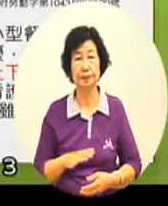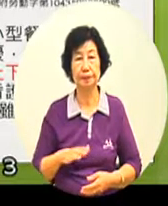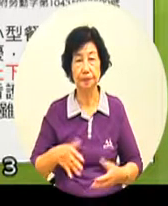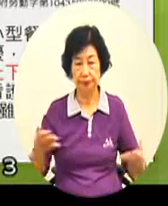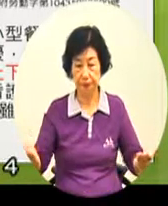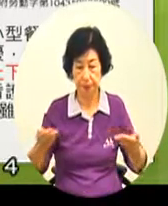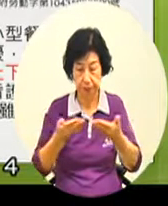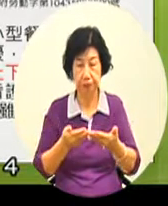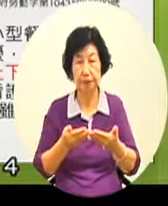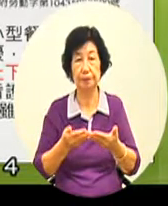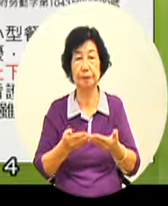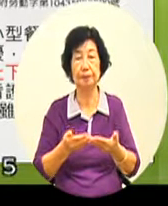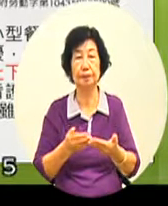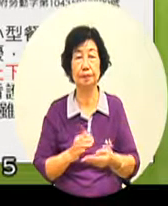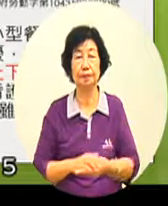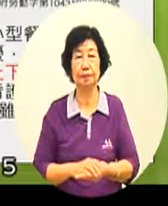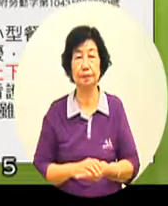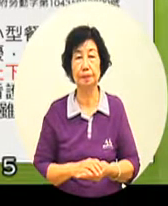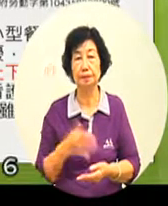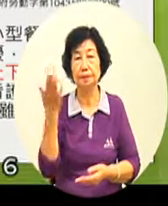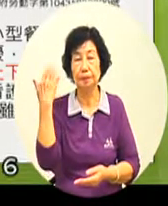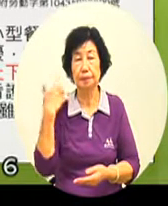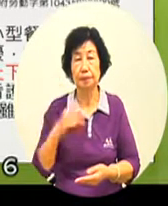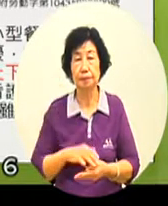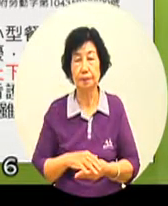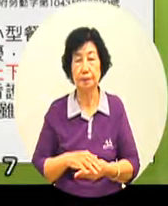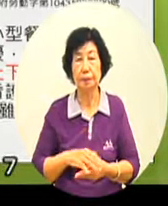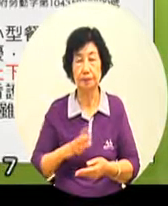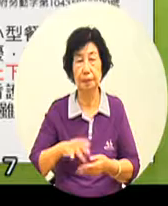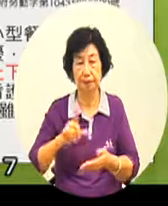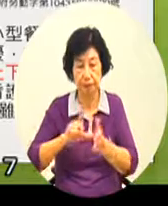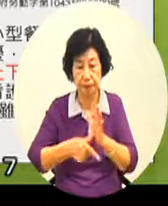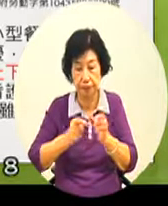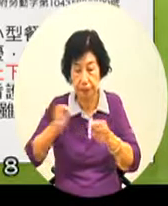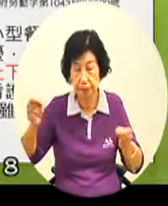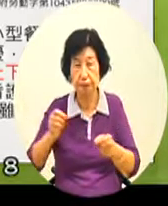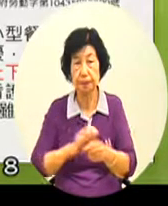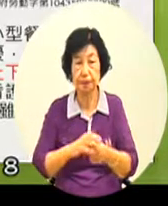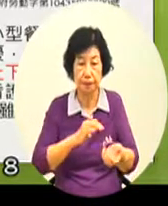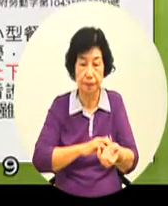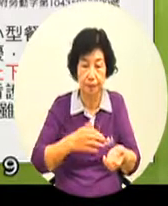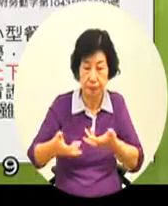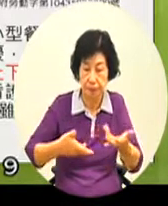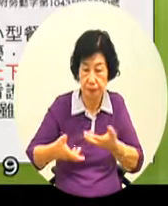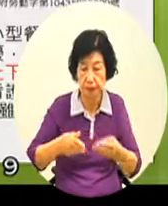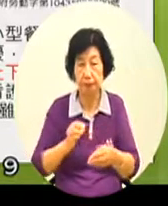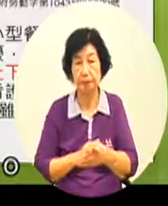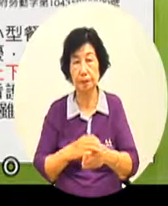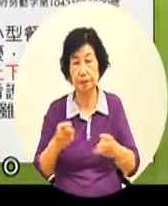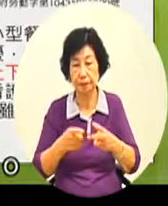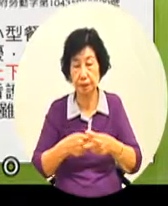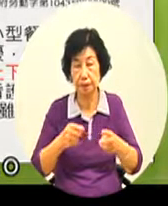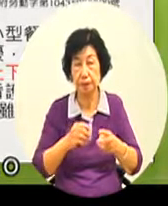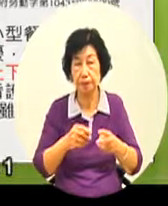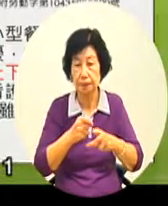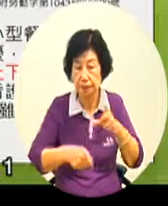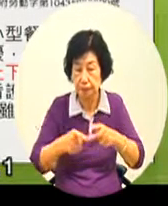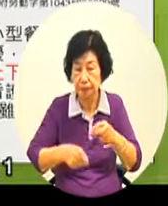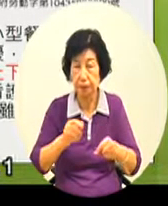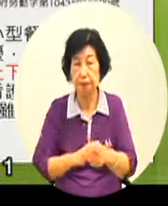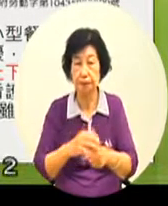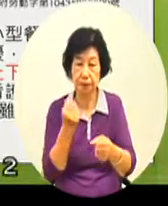照目前。哦，之前本席也有接过长照的啦，医疗诊所、小型产业，然后呢，他的劳工哦是劳